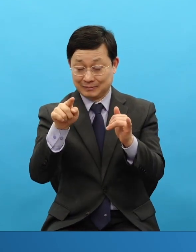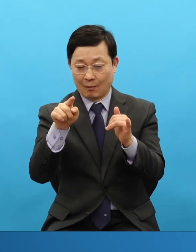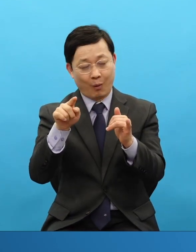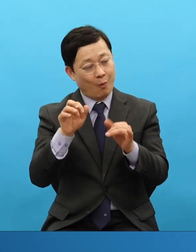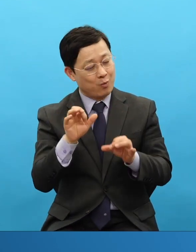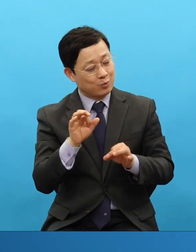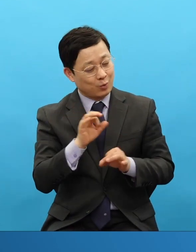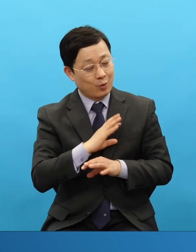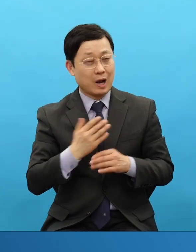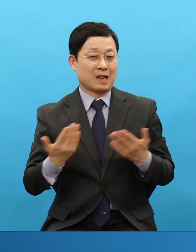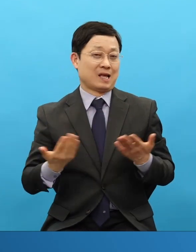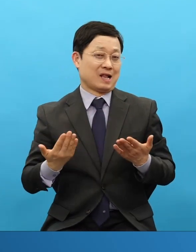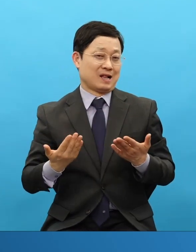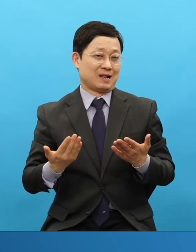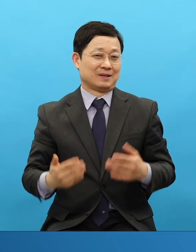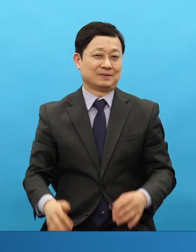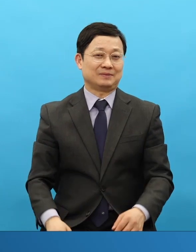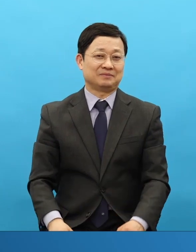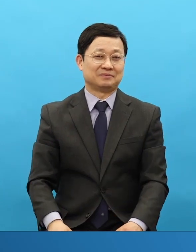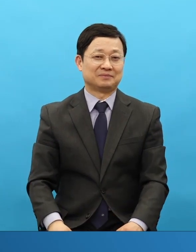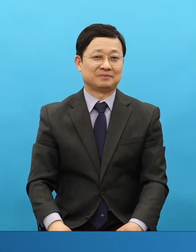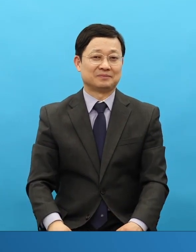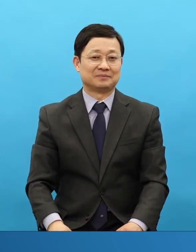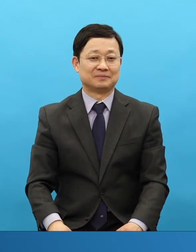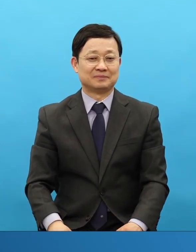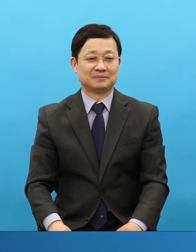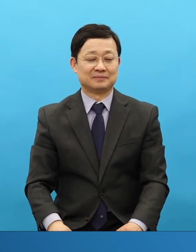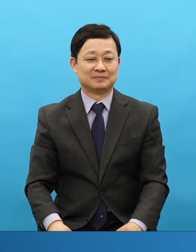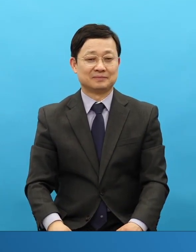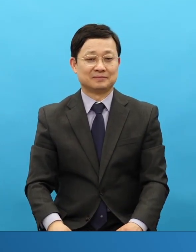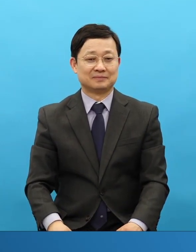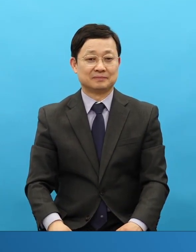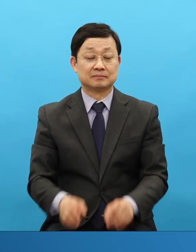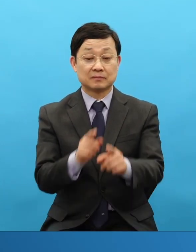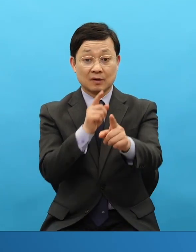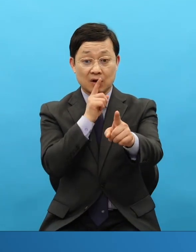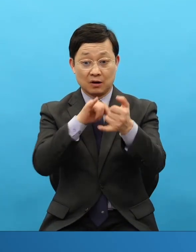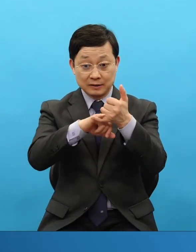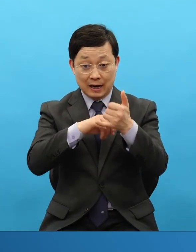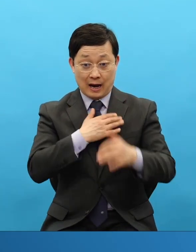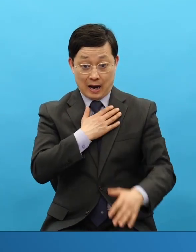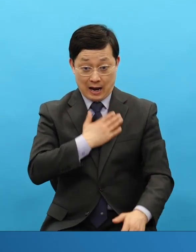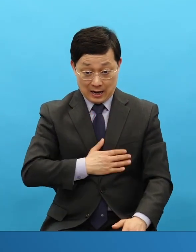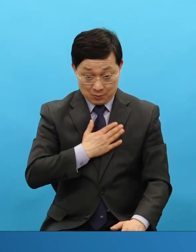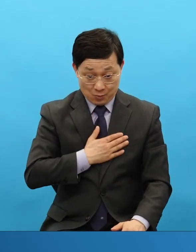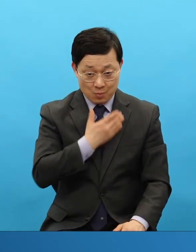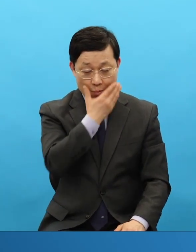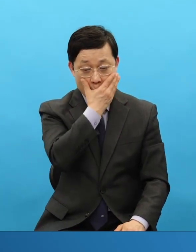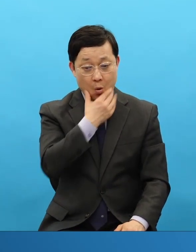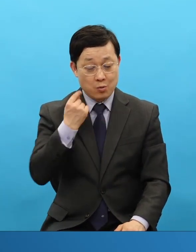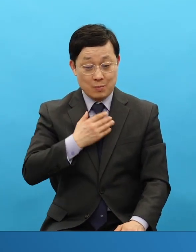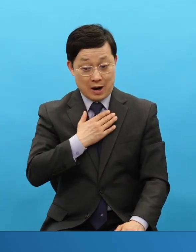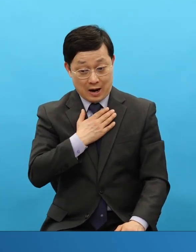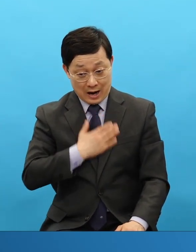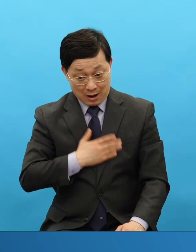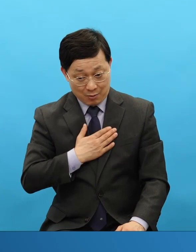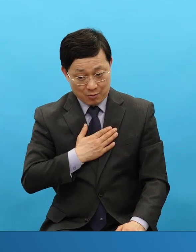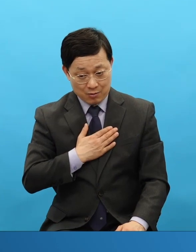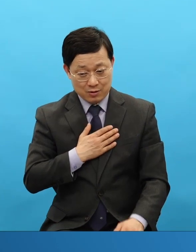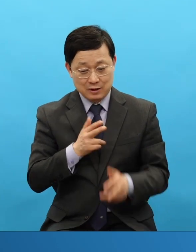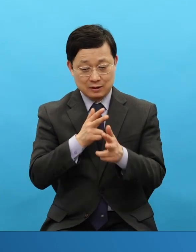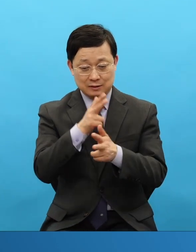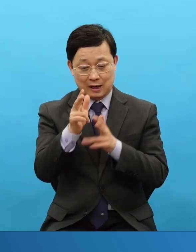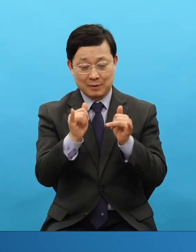놀라운 일 벌어집니다. amazing works arose. 언약 알고 복음 아는 기중한 산업인 한 명